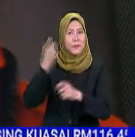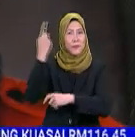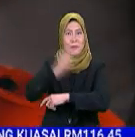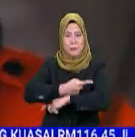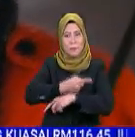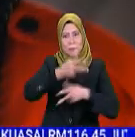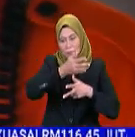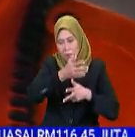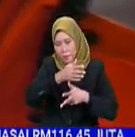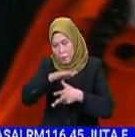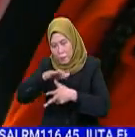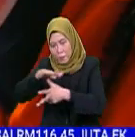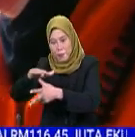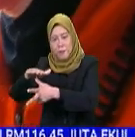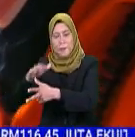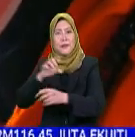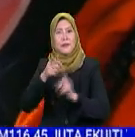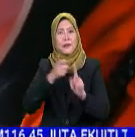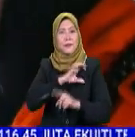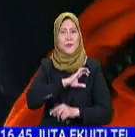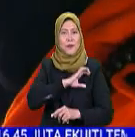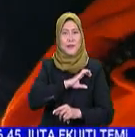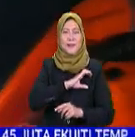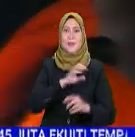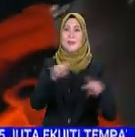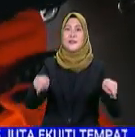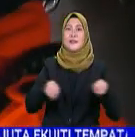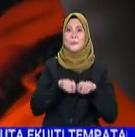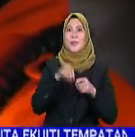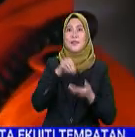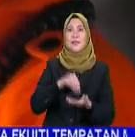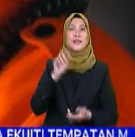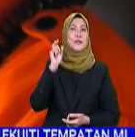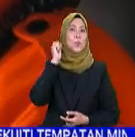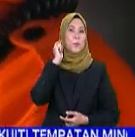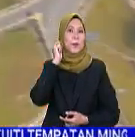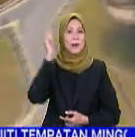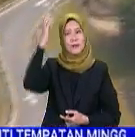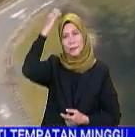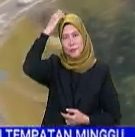hari oleh pasukan gerakan udara pilih Aren yang berpangkalan di Subang Selangor